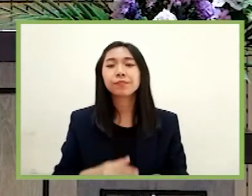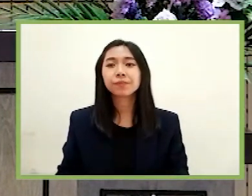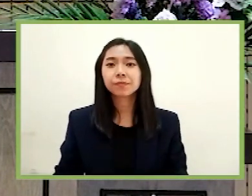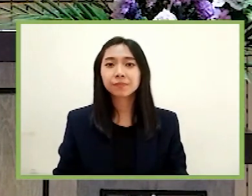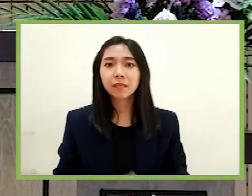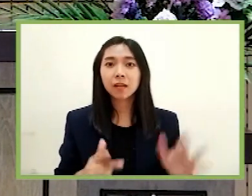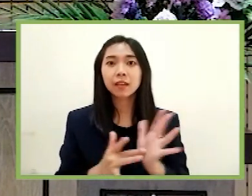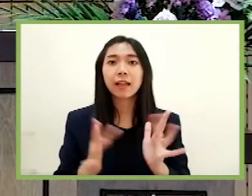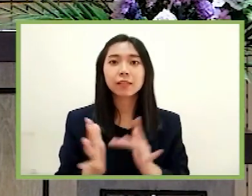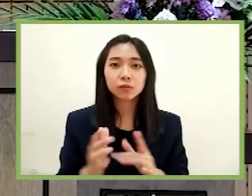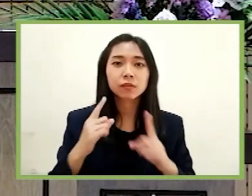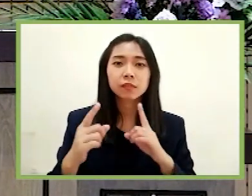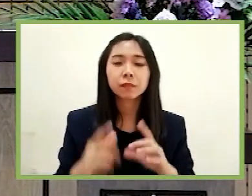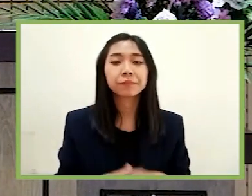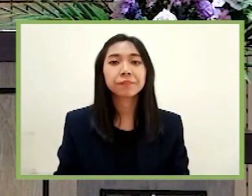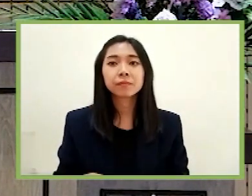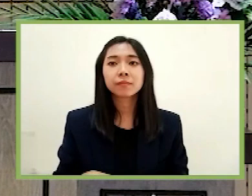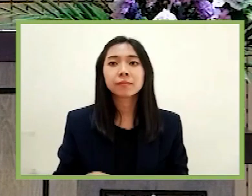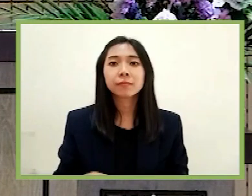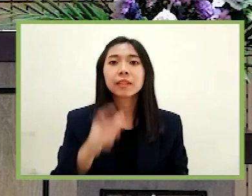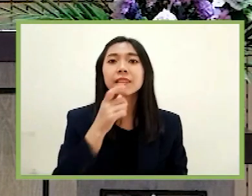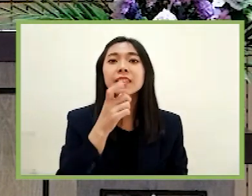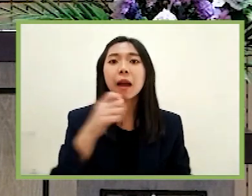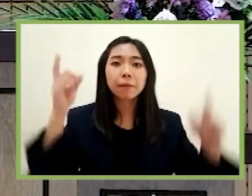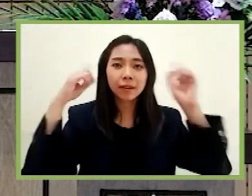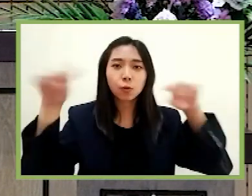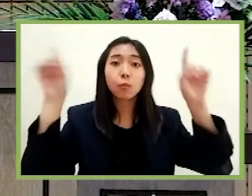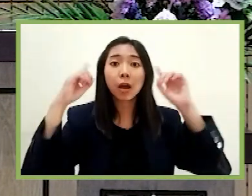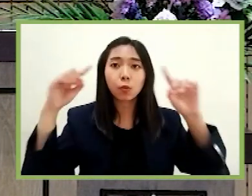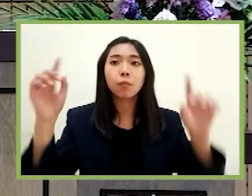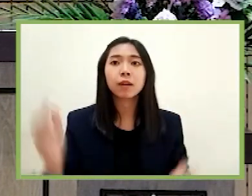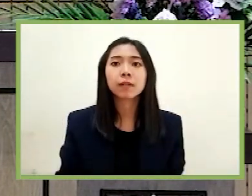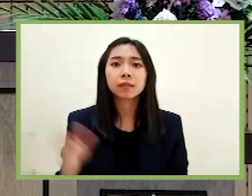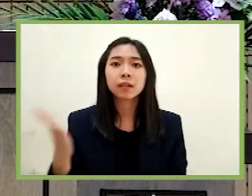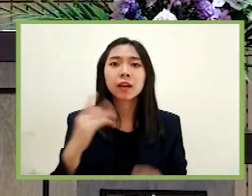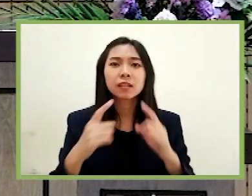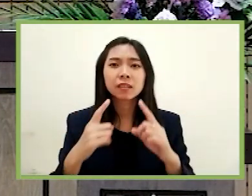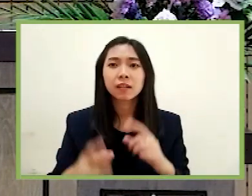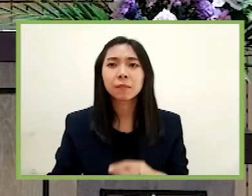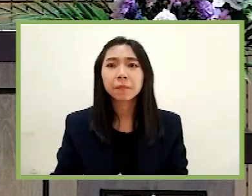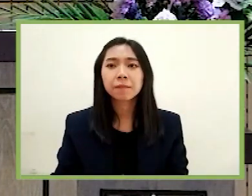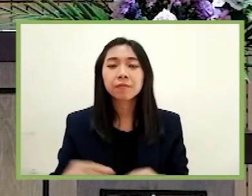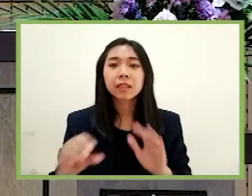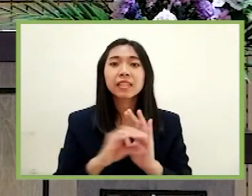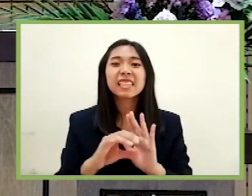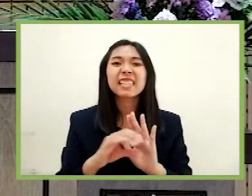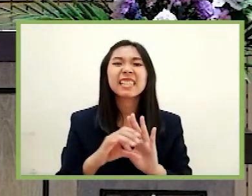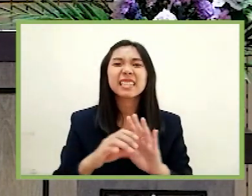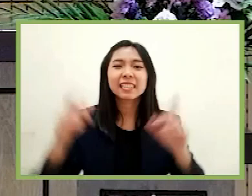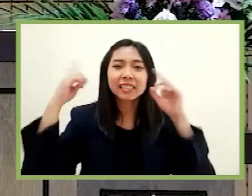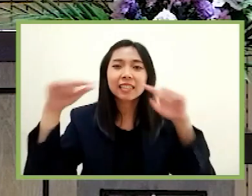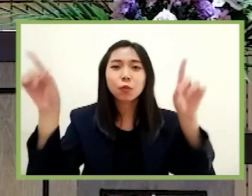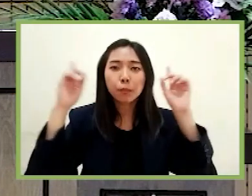Yesus menjelaskan siapa domba-dombanya dia menjelaskan ciri khas mereka